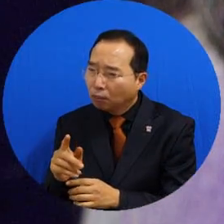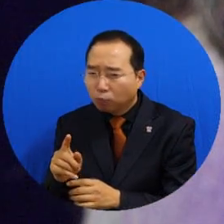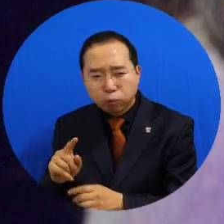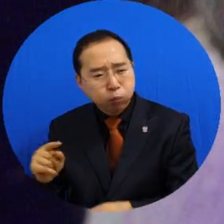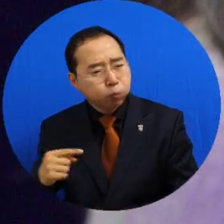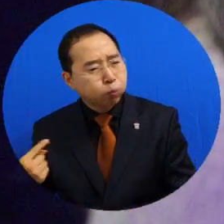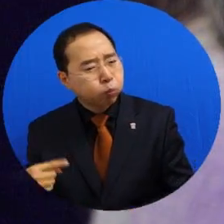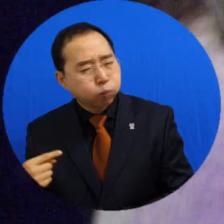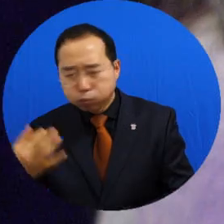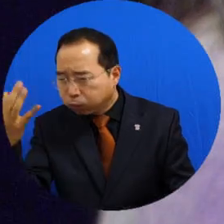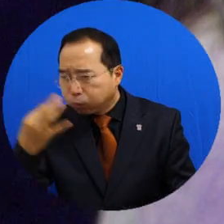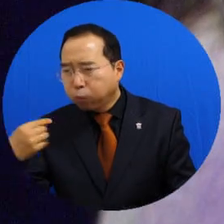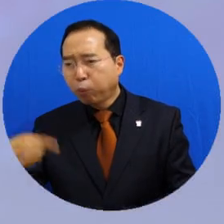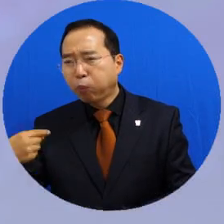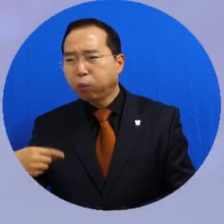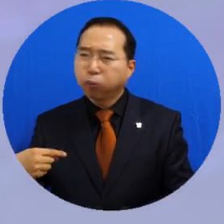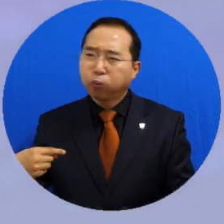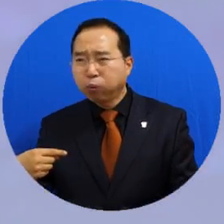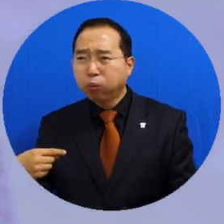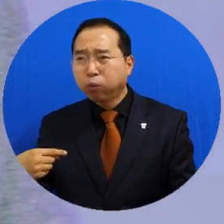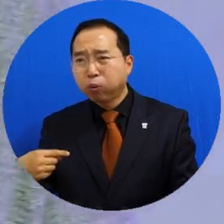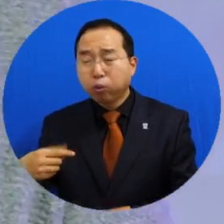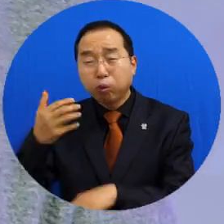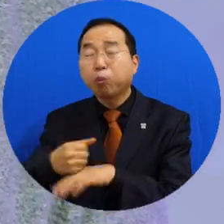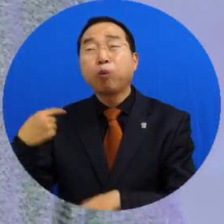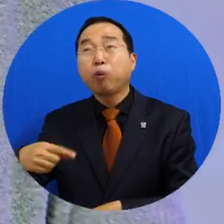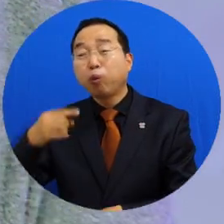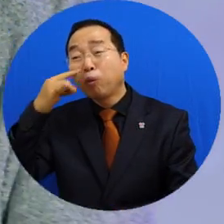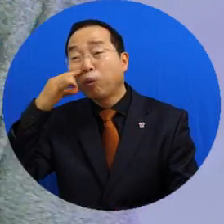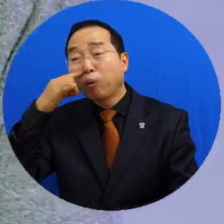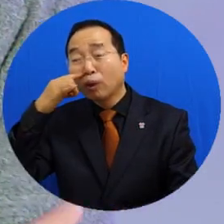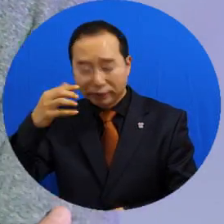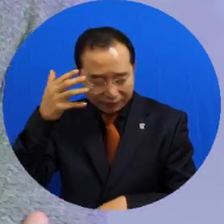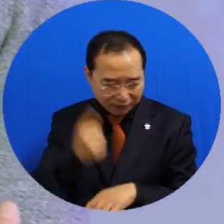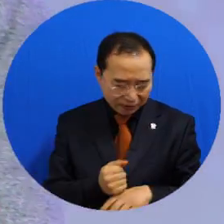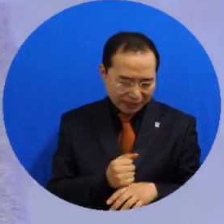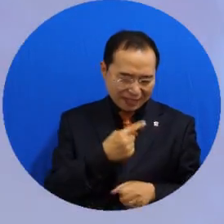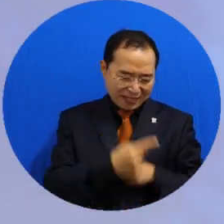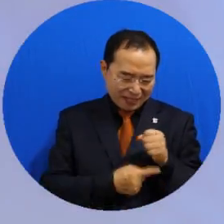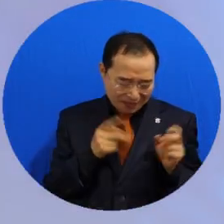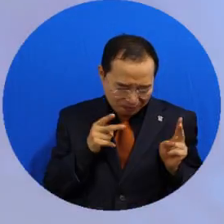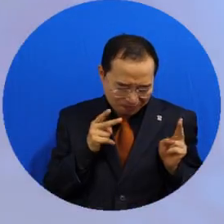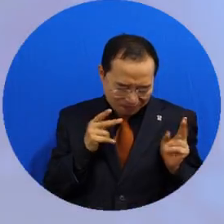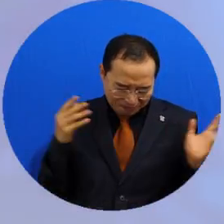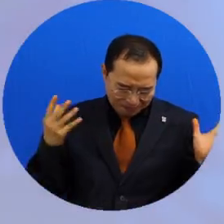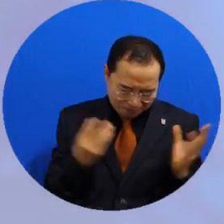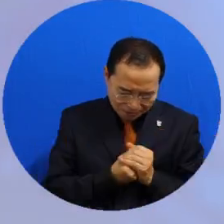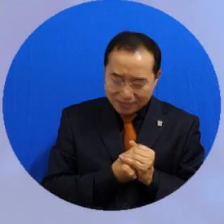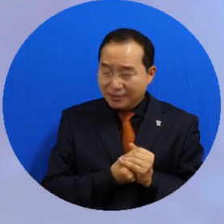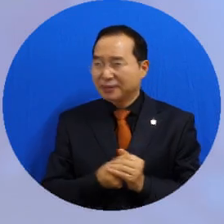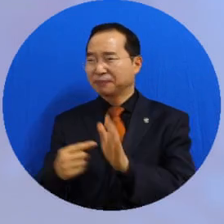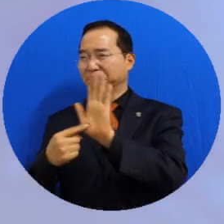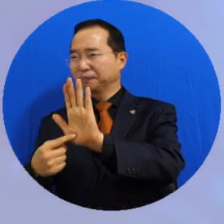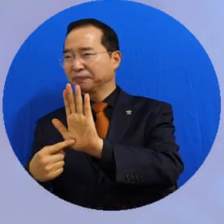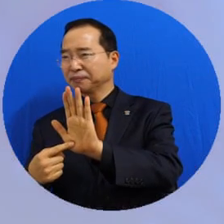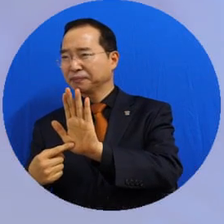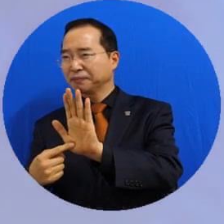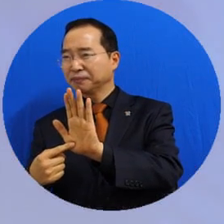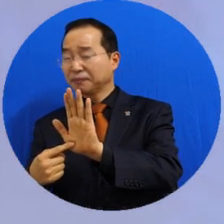하니까 거기서도 과연 어떤 작품을 만드나 보자 이렇게 했었던 것 같아요. 근데 보고 나서 네,